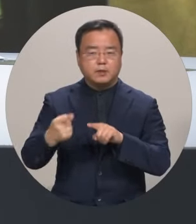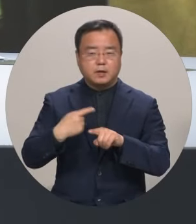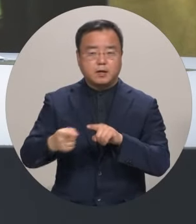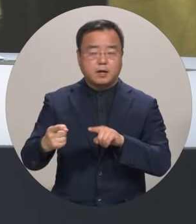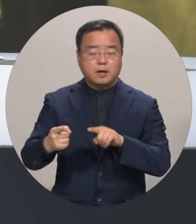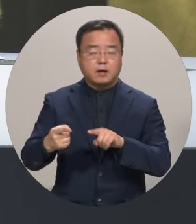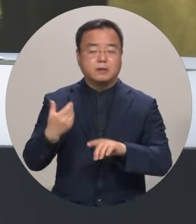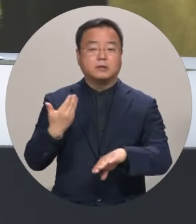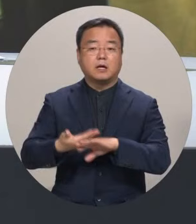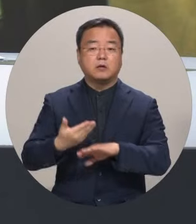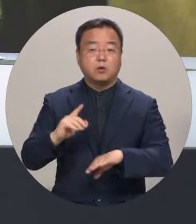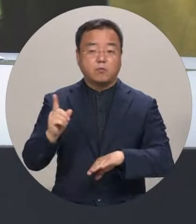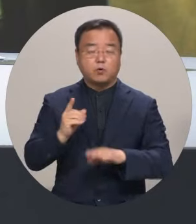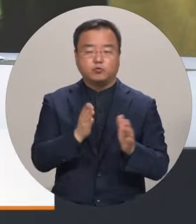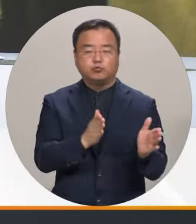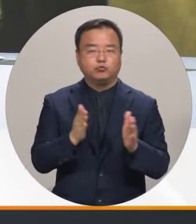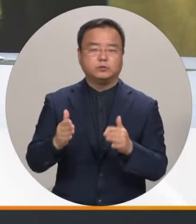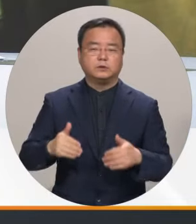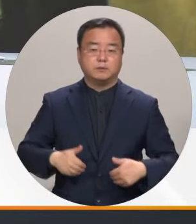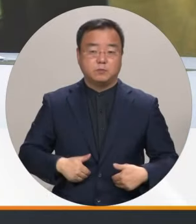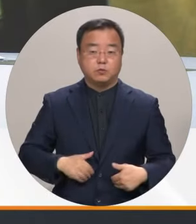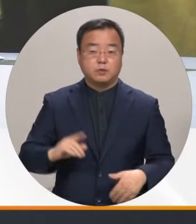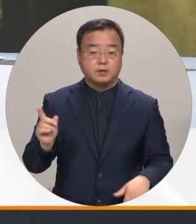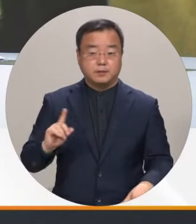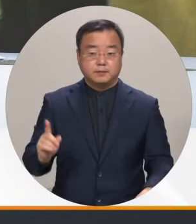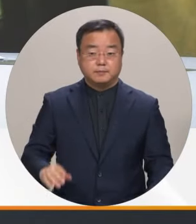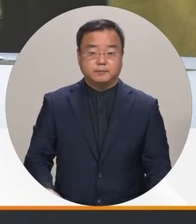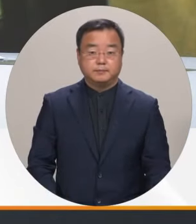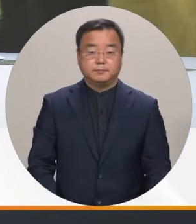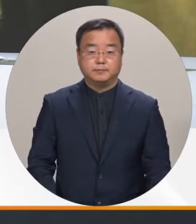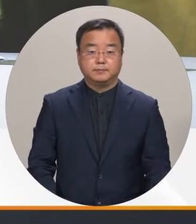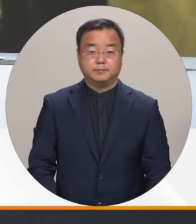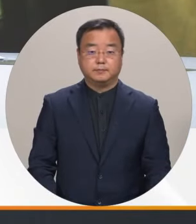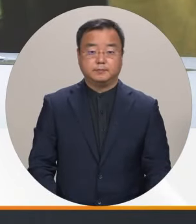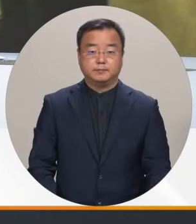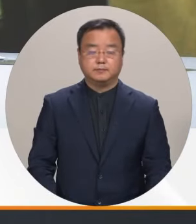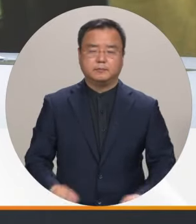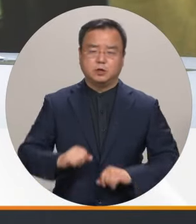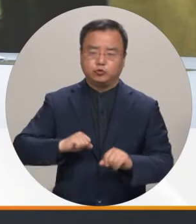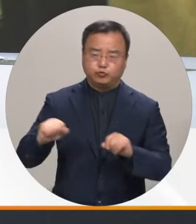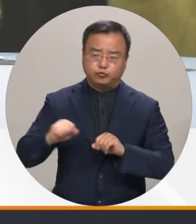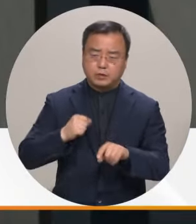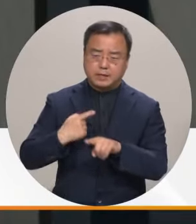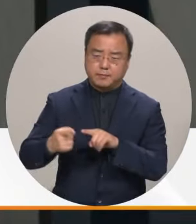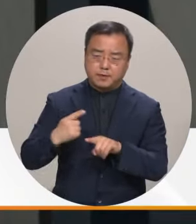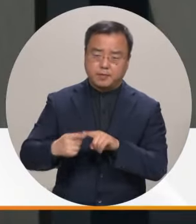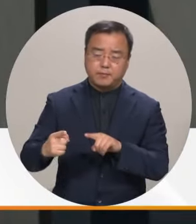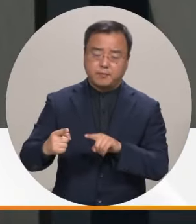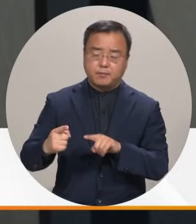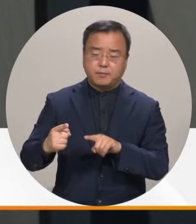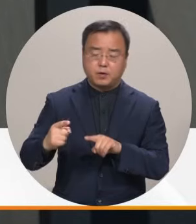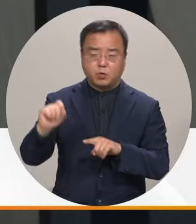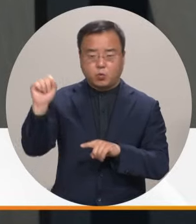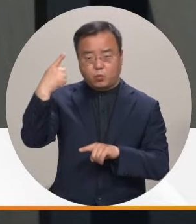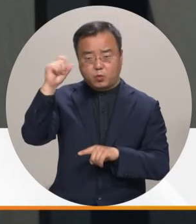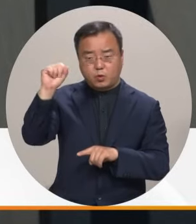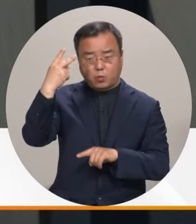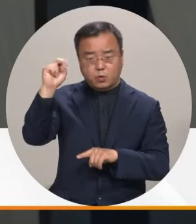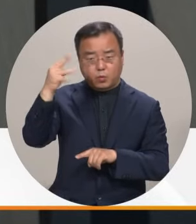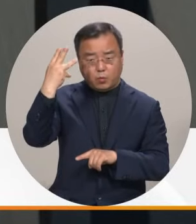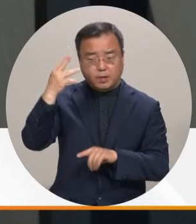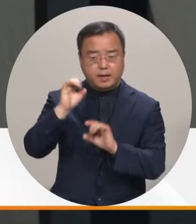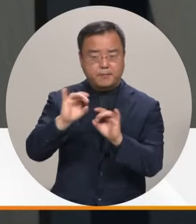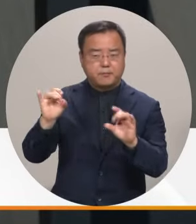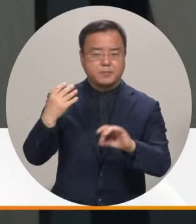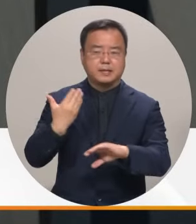점이 다르고 또 어떻게 준비해야 될지 말씀 네 사실 수행 평가가 뭐 학년별로 별로 다른 것은 아닙니다